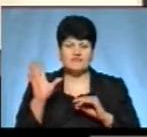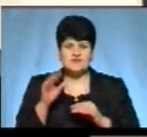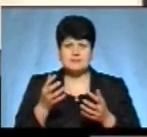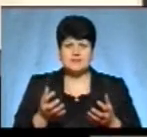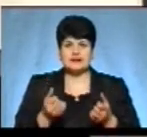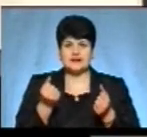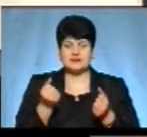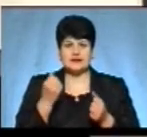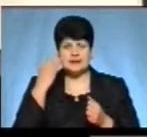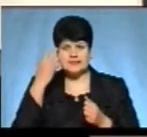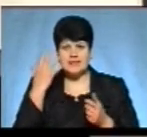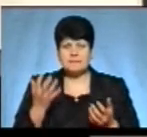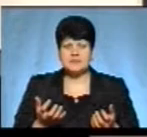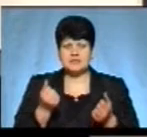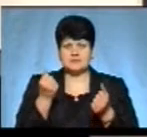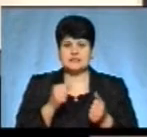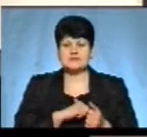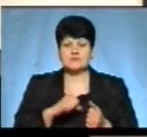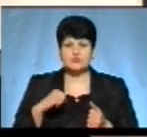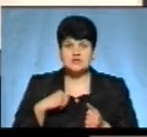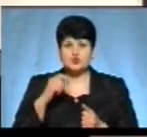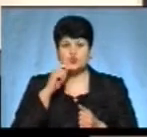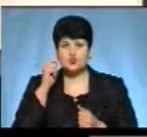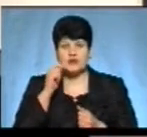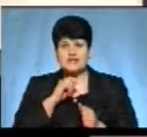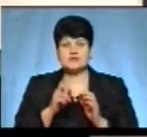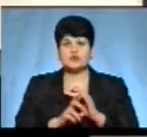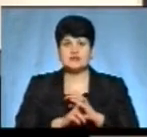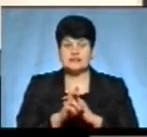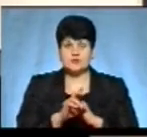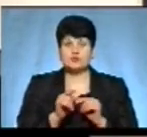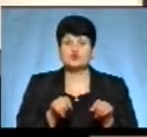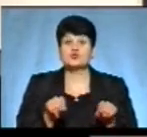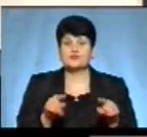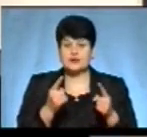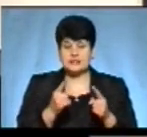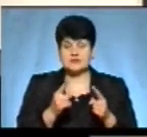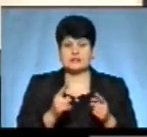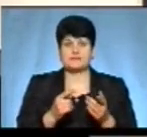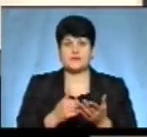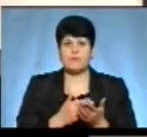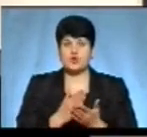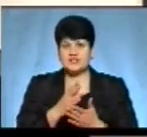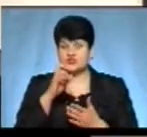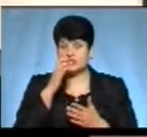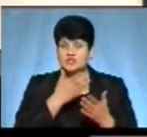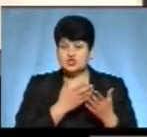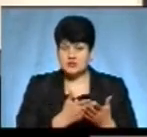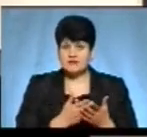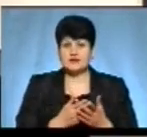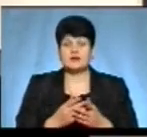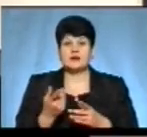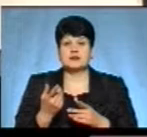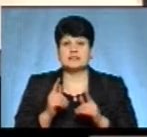ідею автокефалії Української церкви. Тому що створилася політична держава, згідно канонів, 34-те апостольське